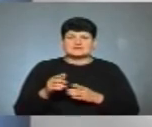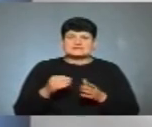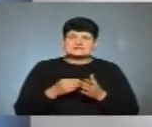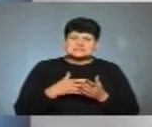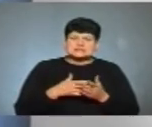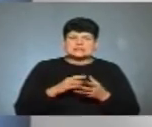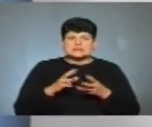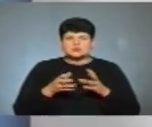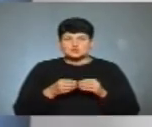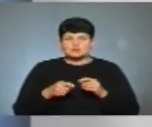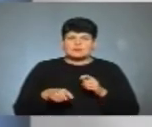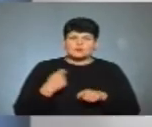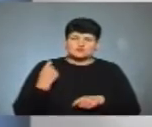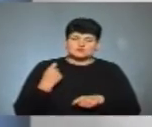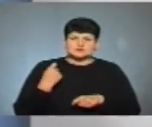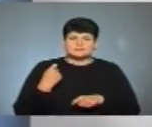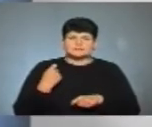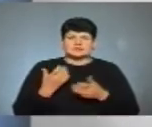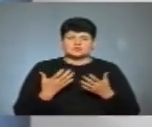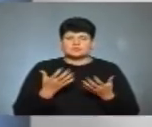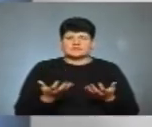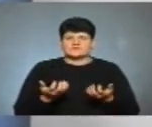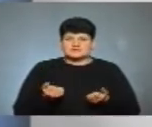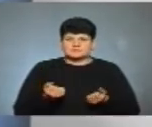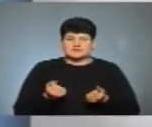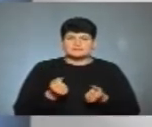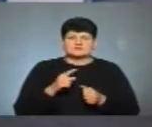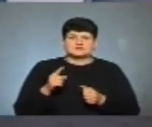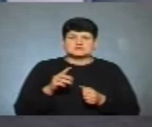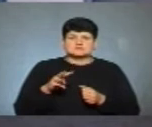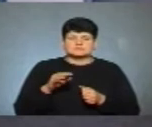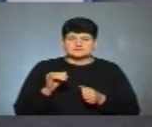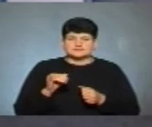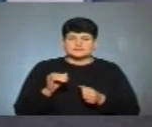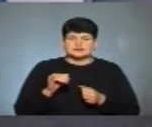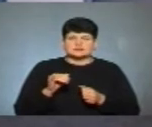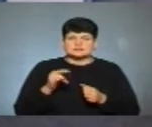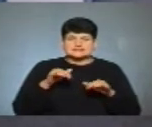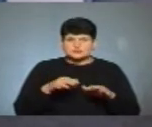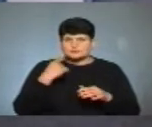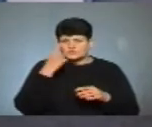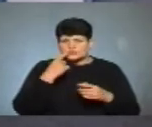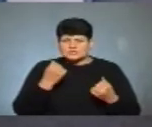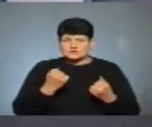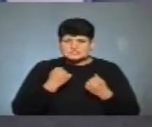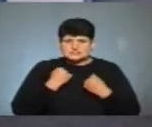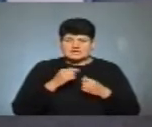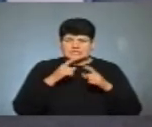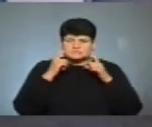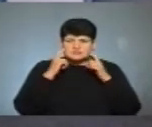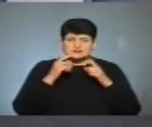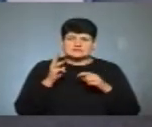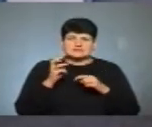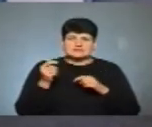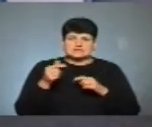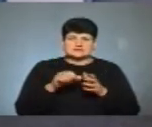по порушеннях. От, якщо ми візьмемо, наприклад, засоби індивідуального захисту, то респіратори, от найбільша ціна була у Вінницькій області